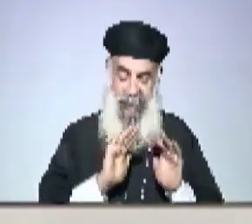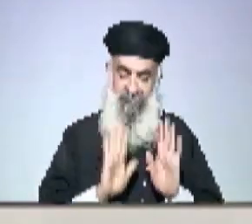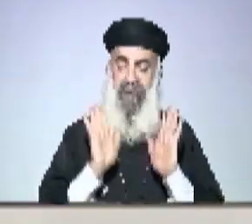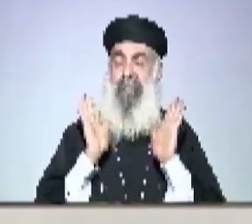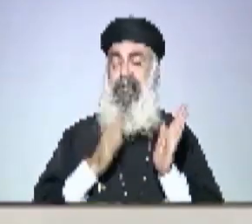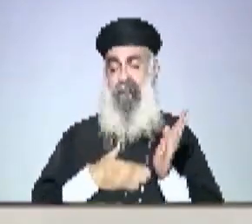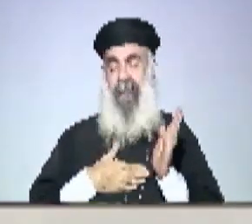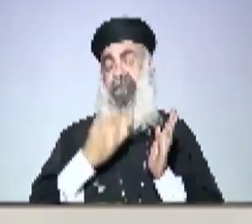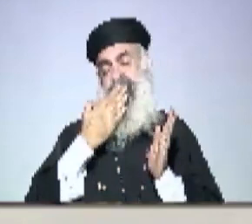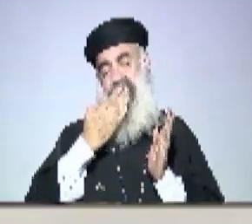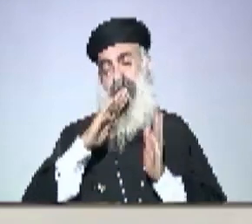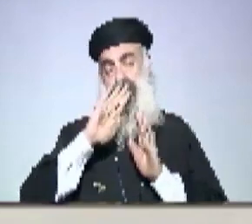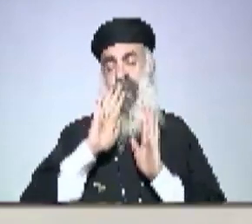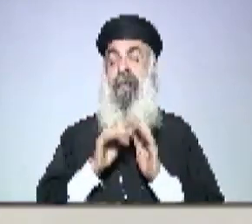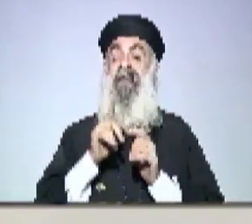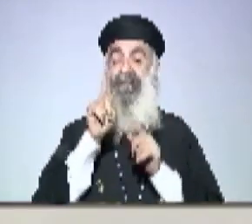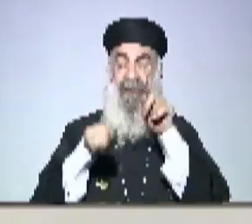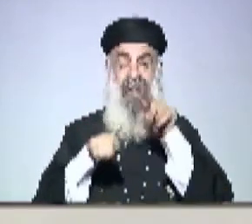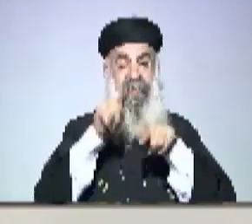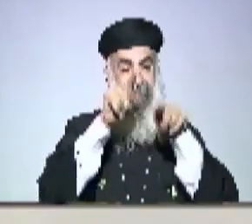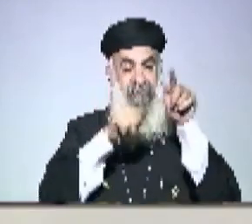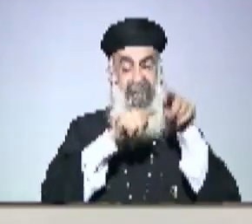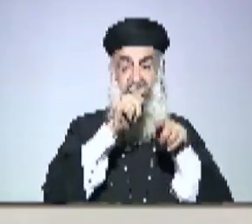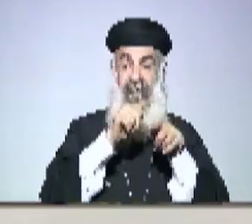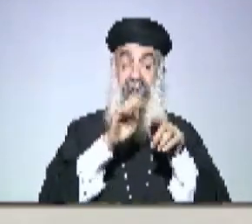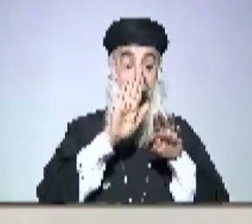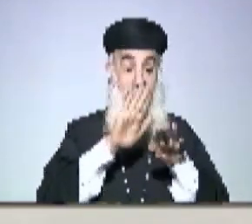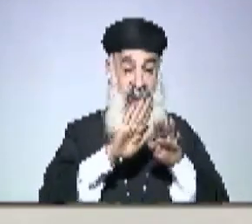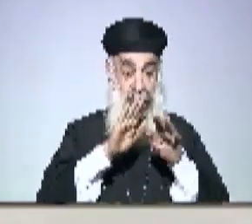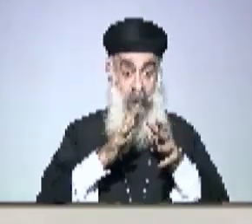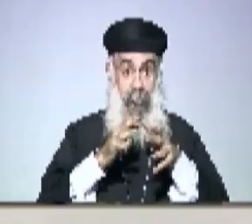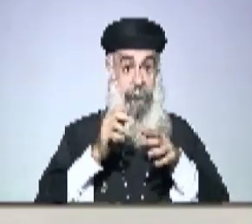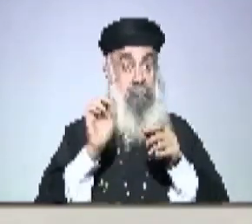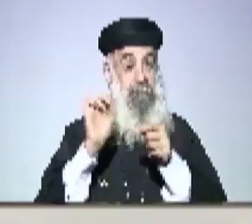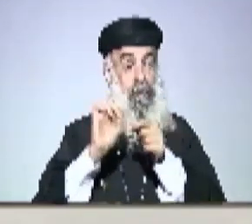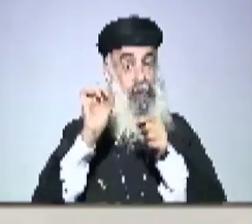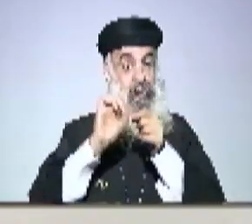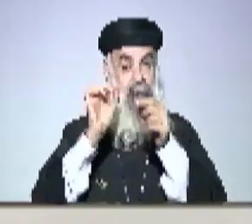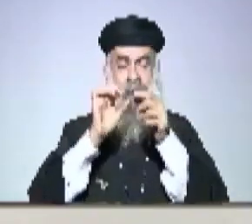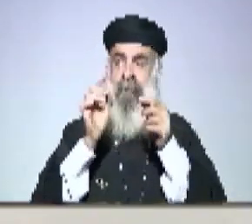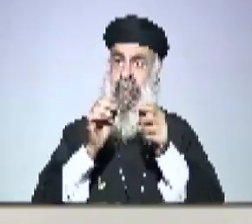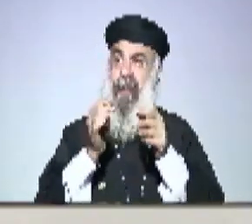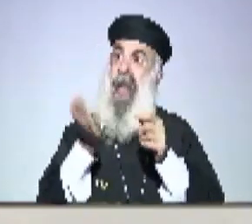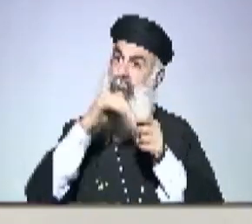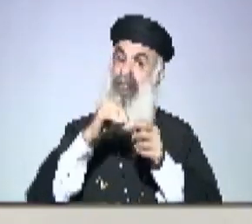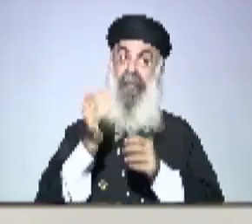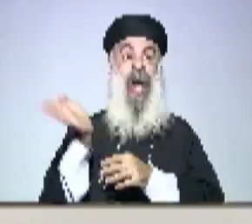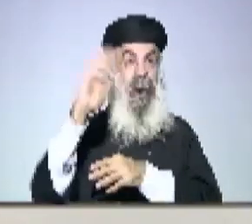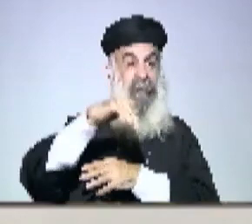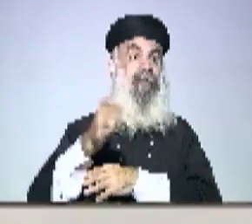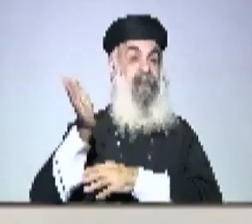الكفايه في انسان عنده ملايين يقول طب ليه ما يكونش